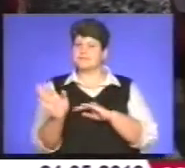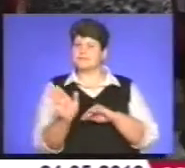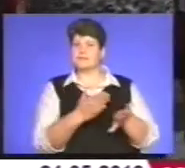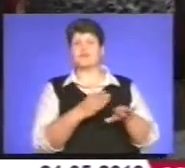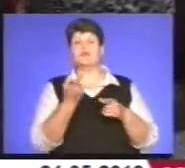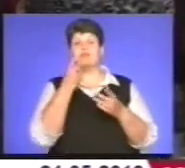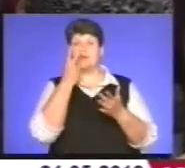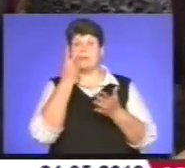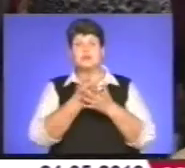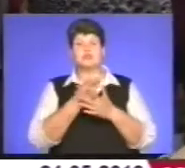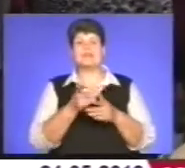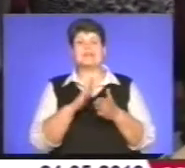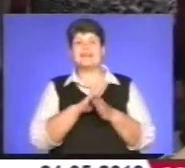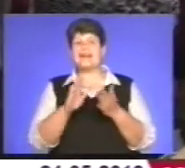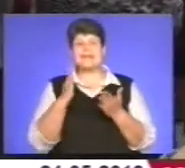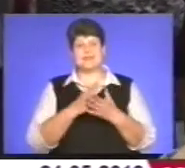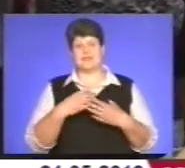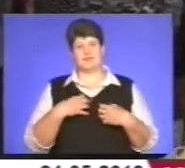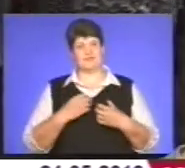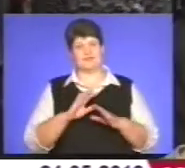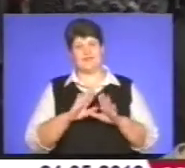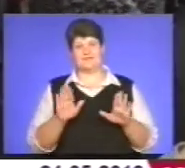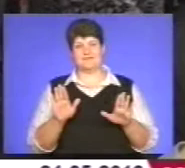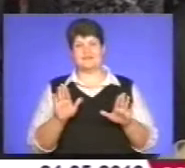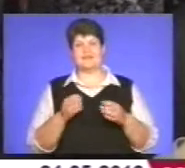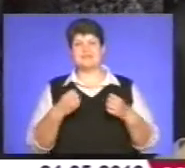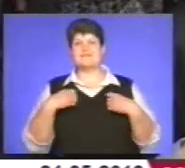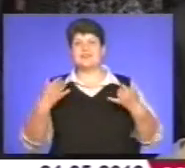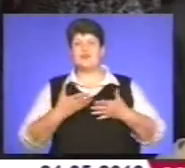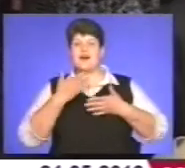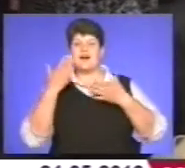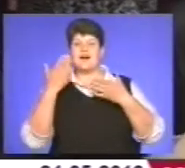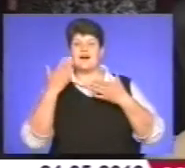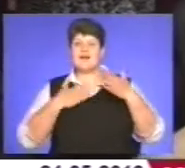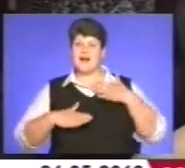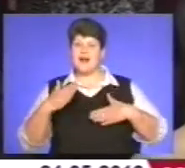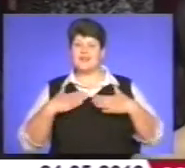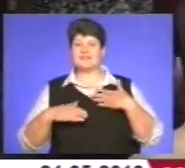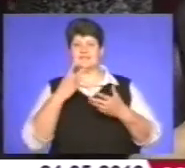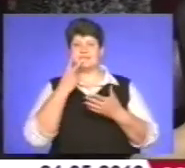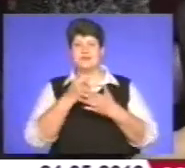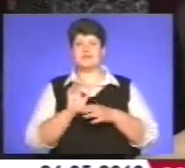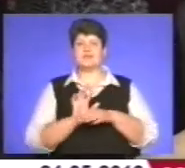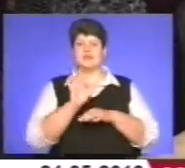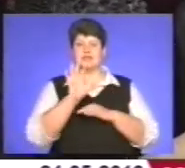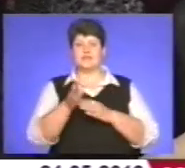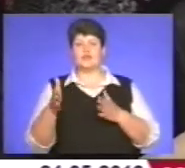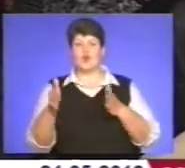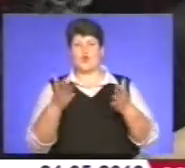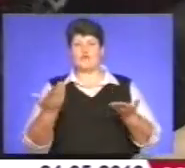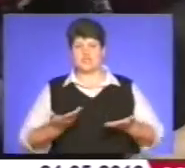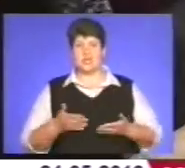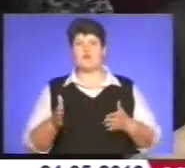воно зовсім не є сумнішим. Свято радісне, адже ми виряджаємо в дорогу, життєву